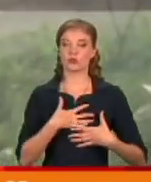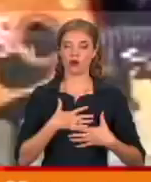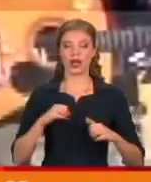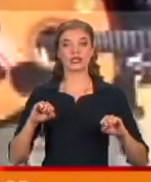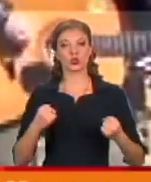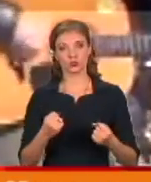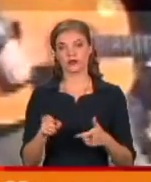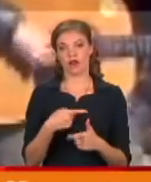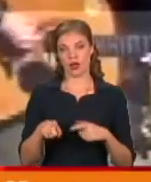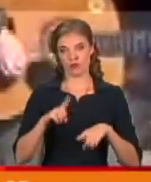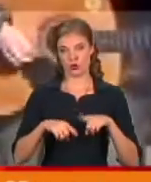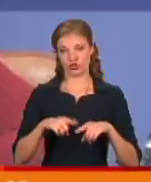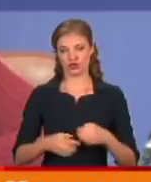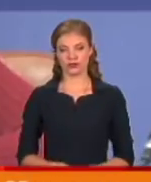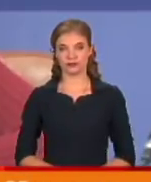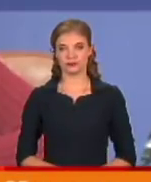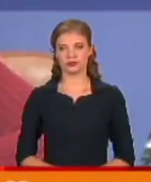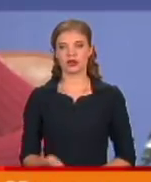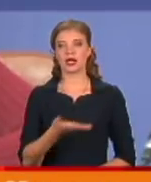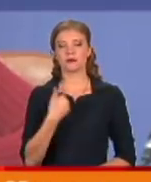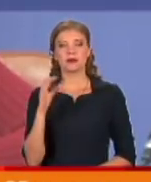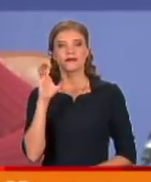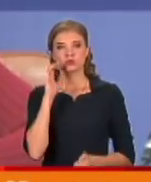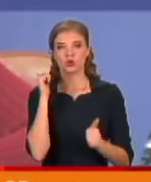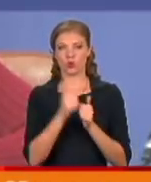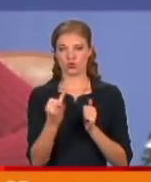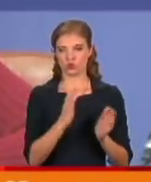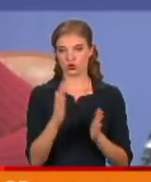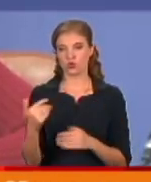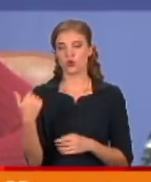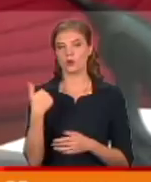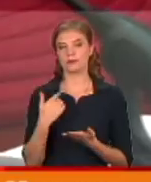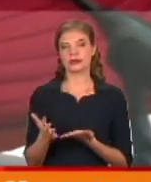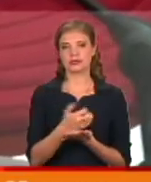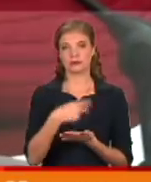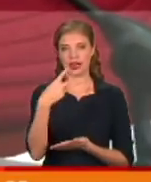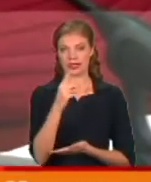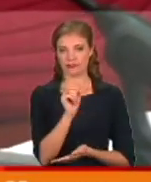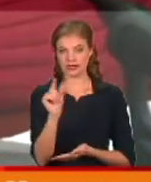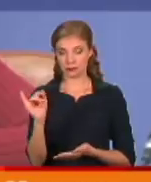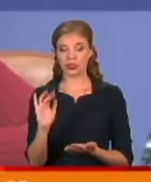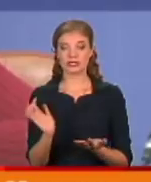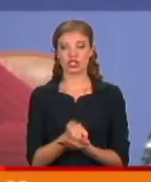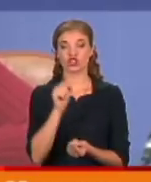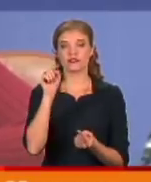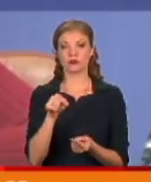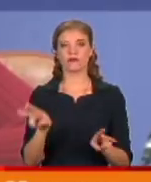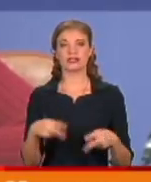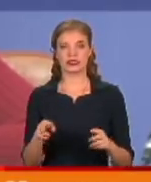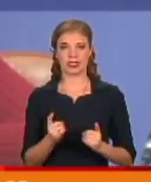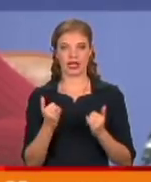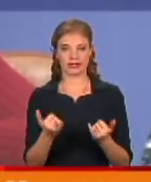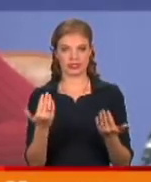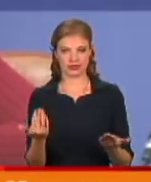друзів або ж родичів. Ми вислухали кожну історію, ми зібрали 20 пар і знайшли відповідний танець для